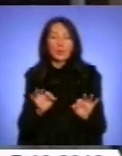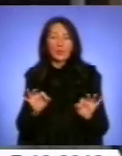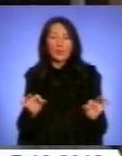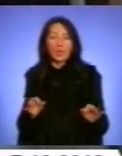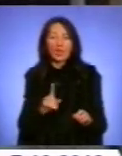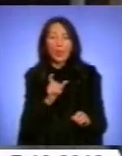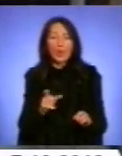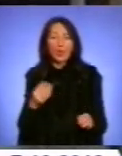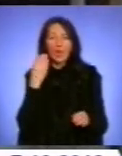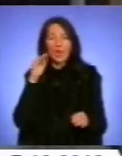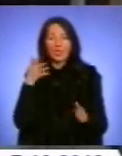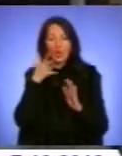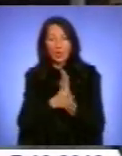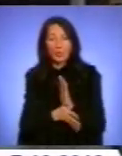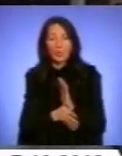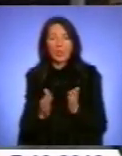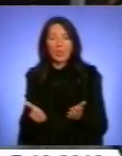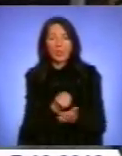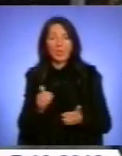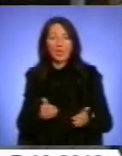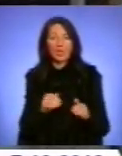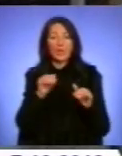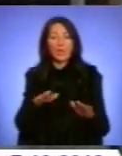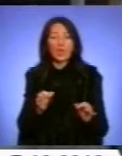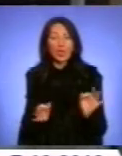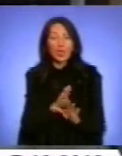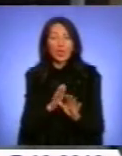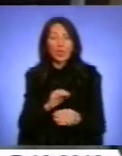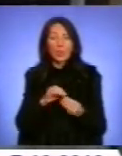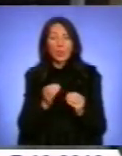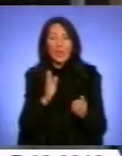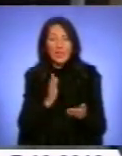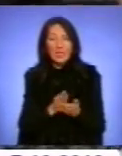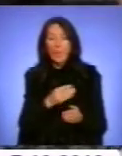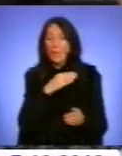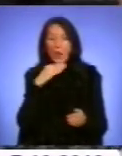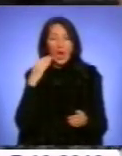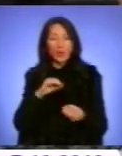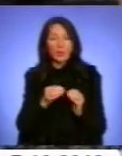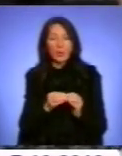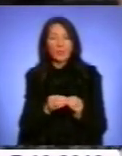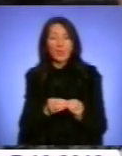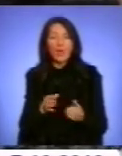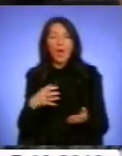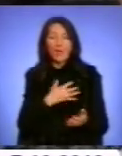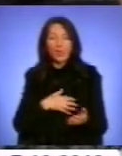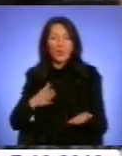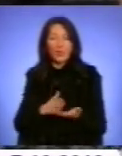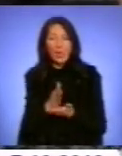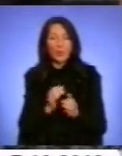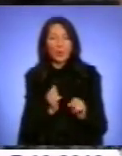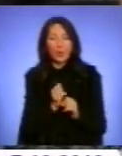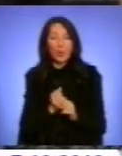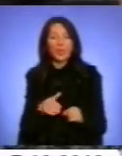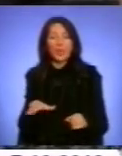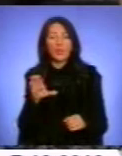шукали правильні шляхи вирішення екологічних проблем у нашій державі, їх є надзвичайно багато. Важливим напрямком роботи Всеукраїнської екологічної